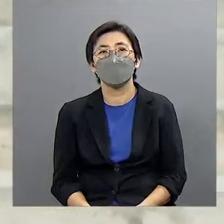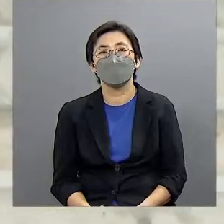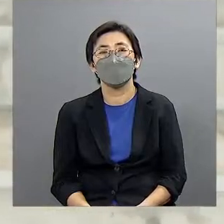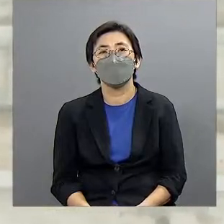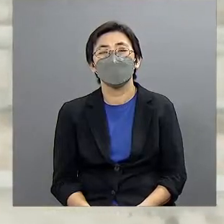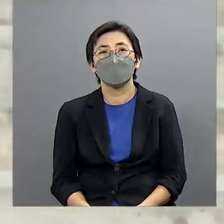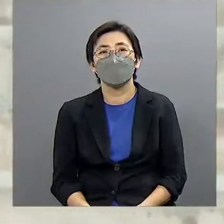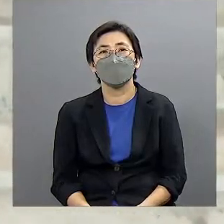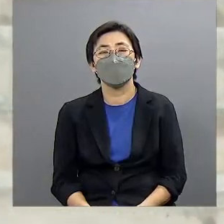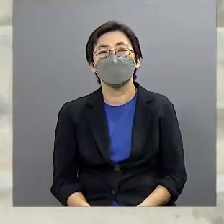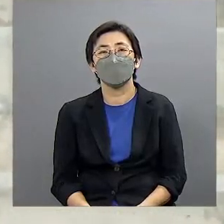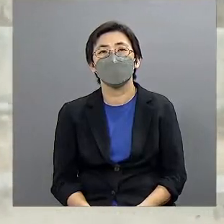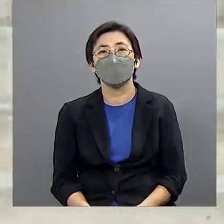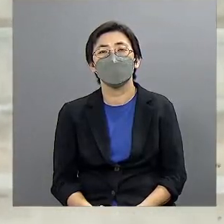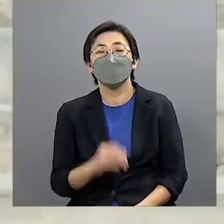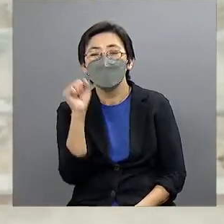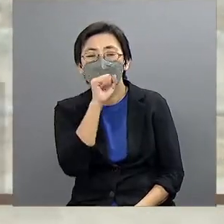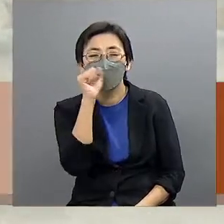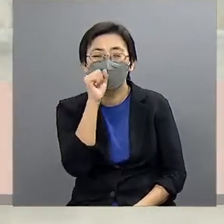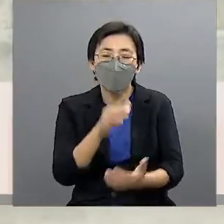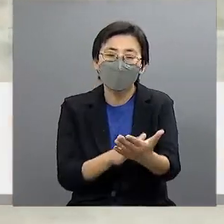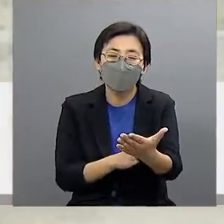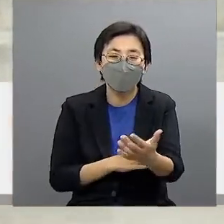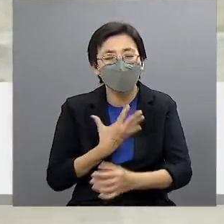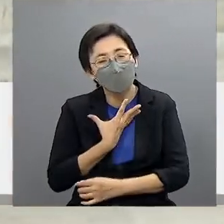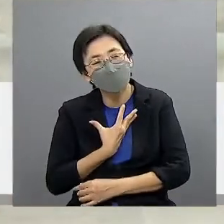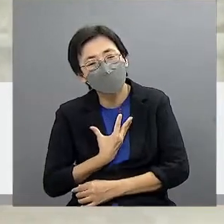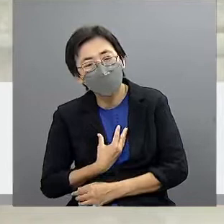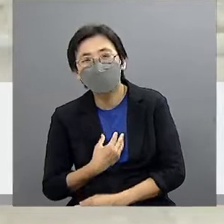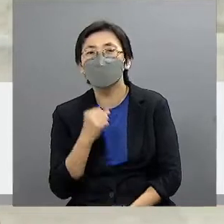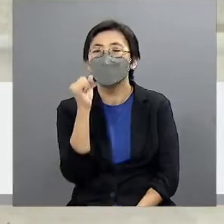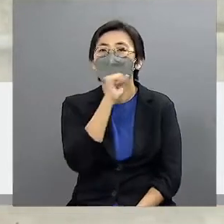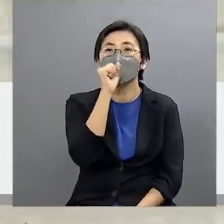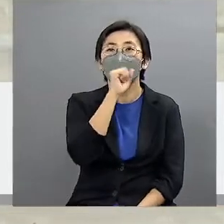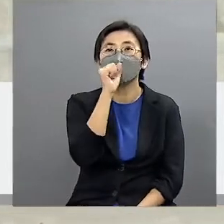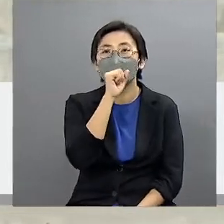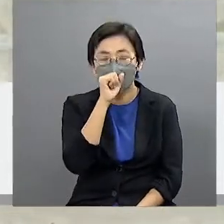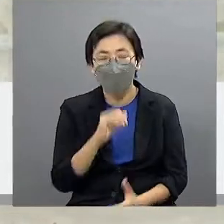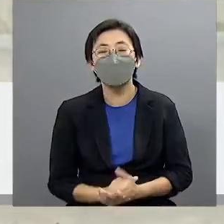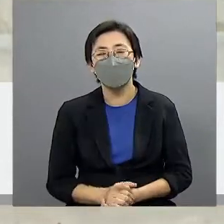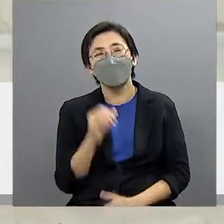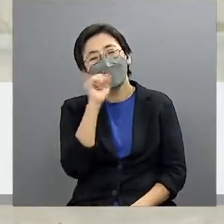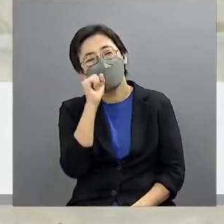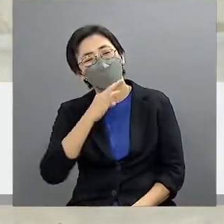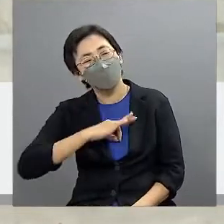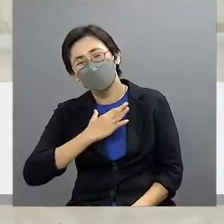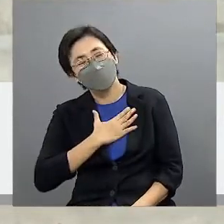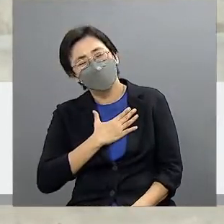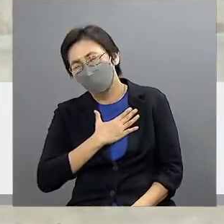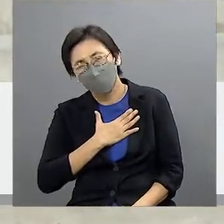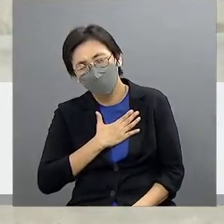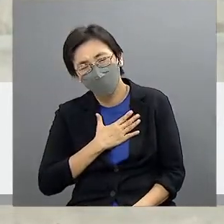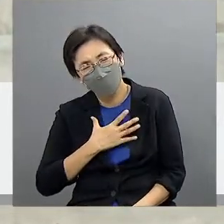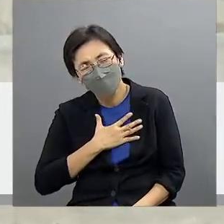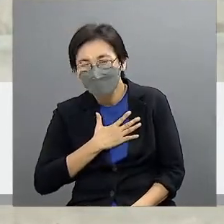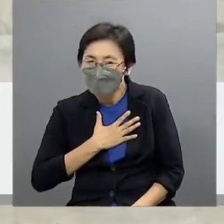อินเนอร์เศร้าๆแบบนี้ล่ะค่ะสื่อสารออกมาผ่านเสียงร้องและการถ่ายทอดเนื้อเพลงได้เจ็บปวดดูแล้วอาจจะขัดกับลูกไปสักหน่อยนะคะแต่นี่แห